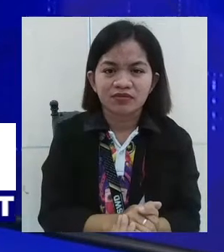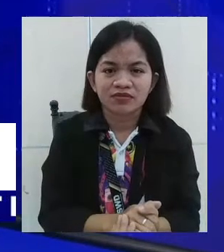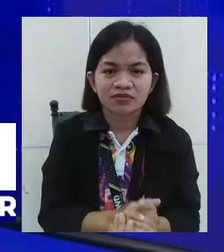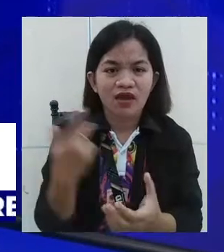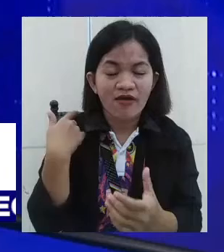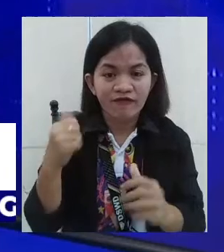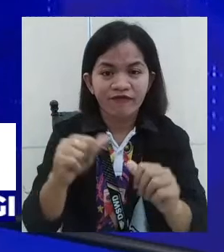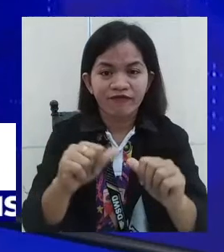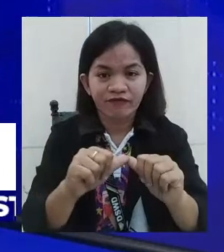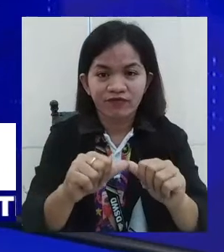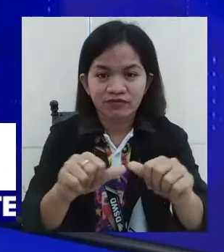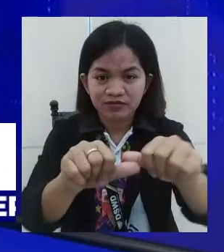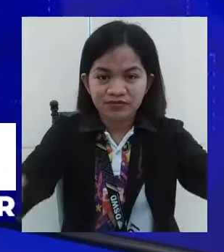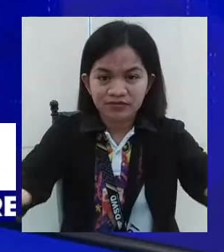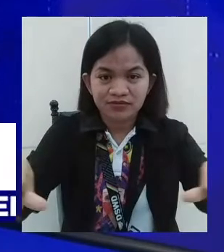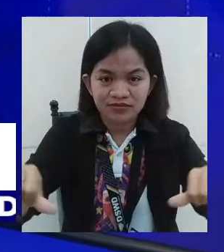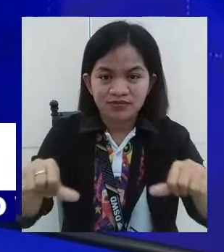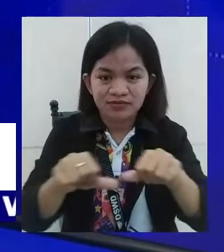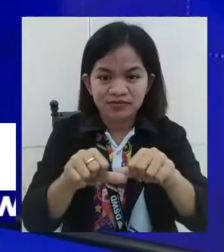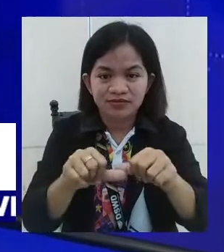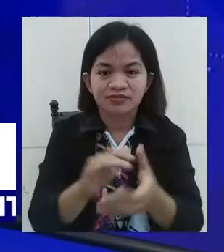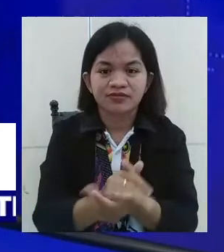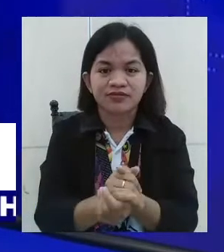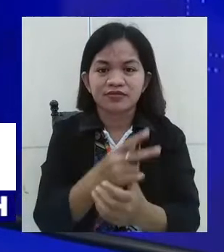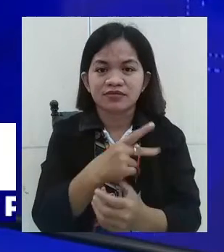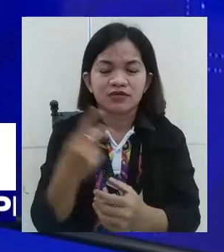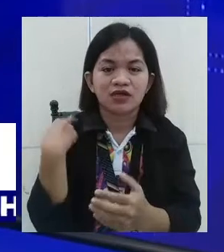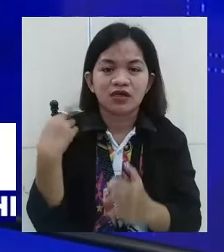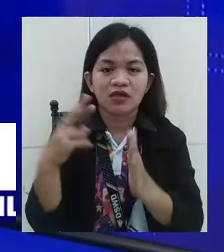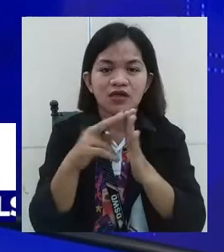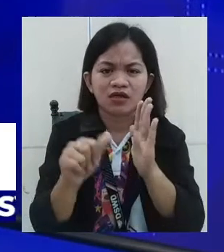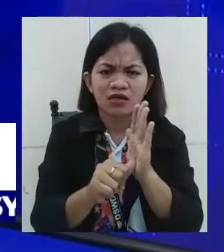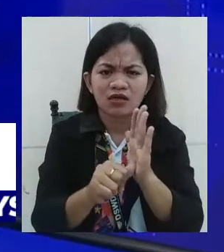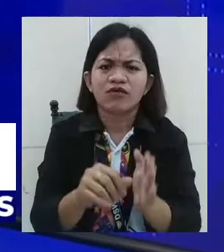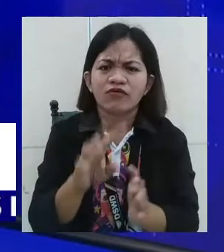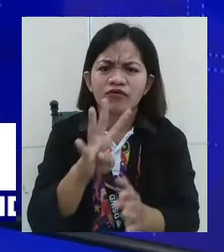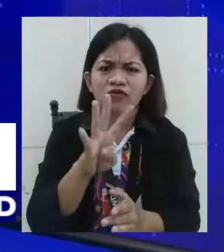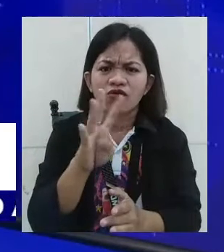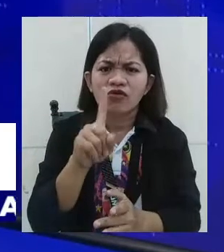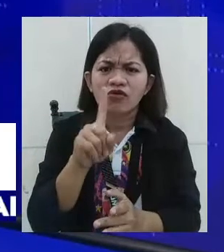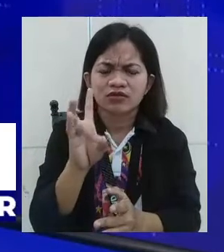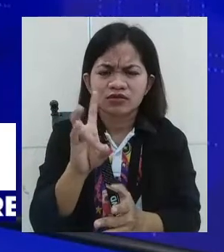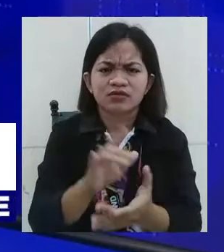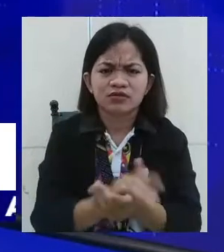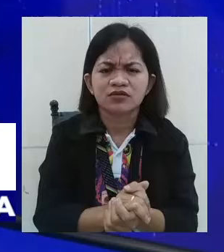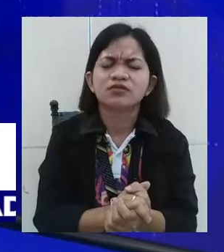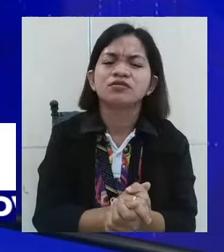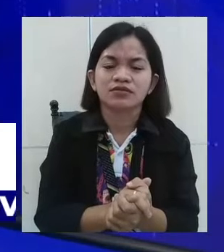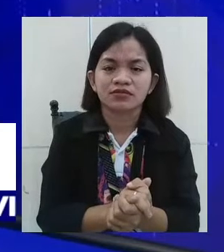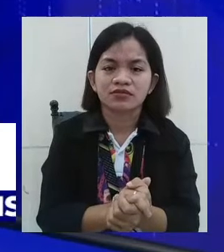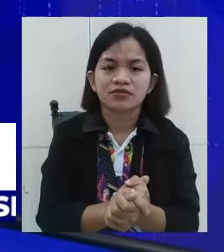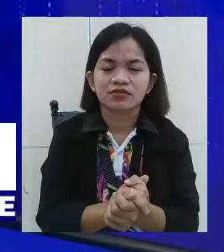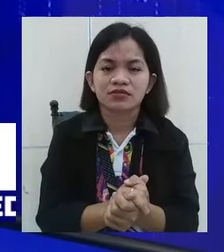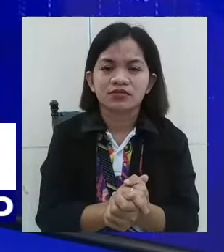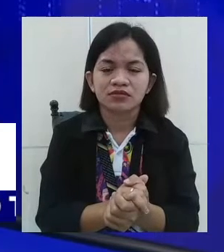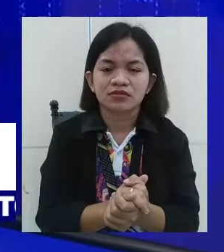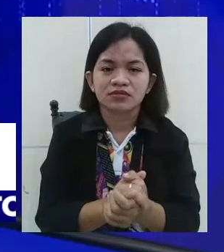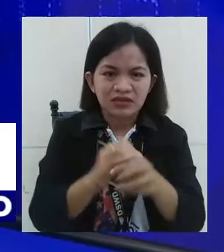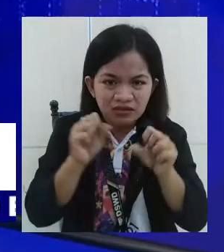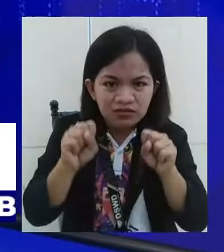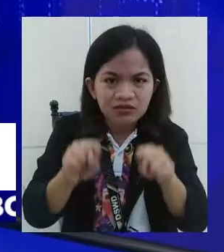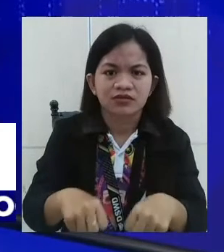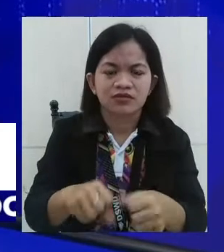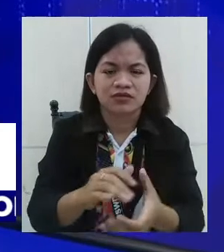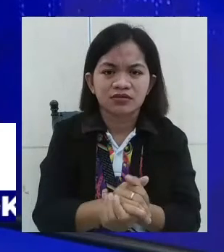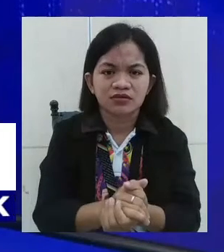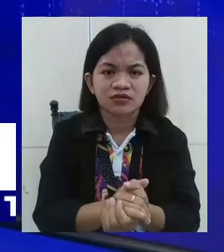under EO417, yung Economic Independence for Persons with Disabilities, talagang although yun ay para sa